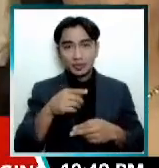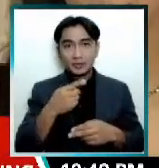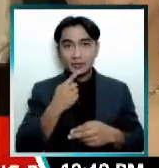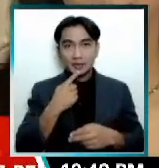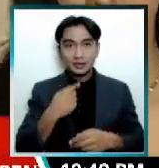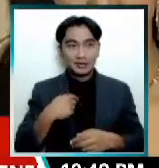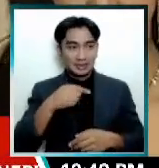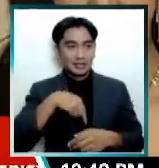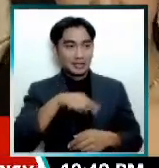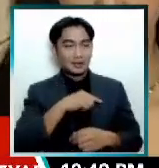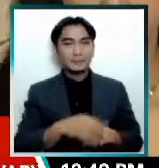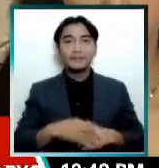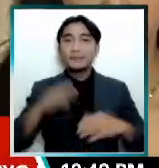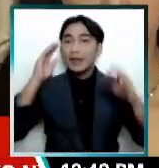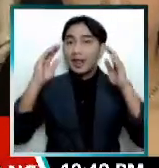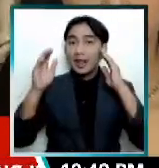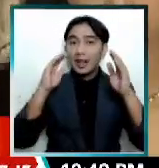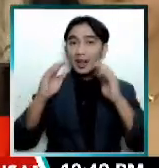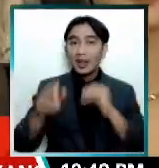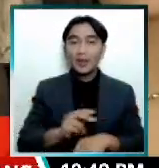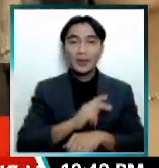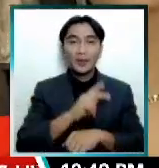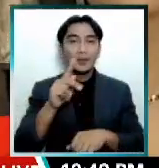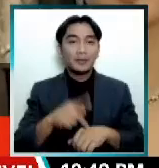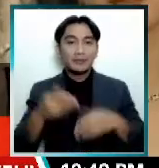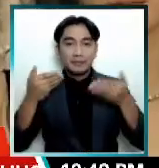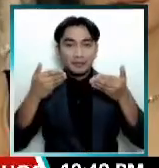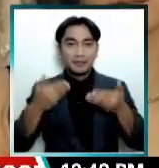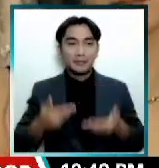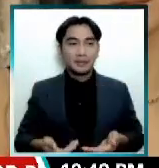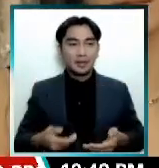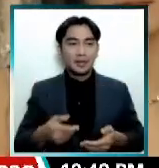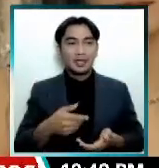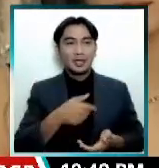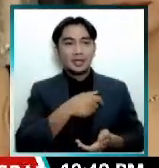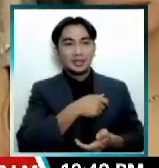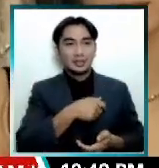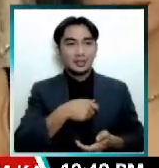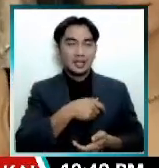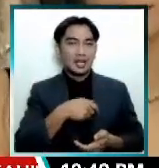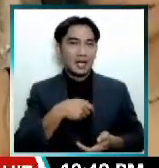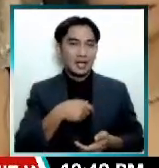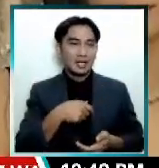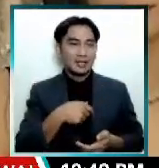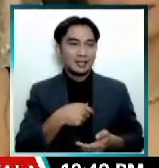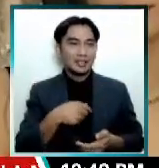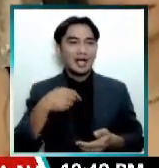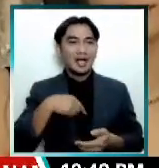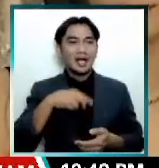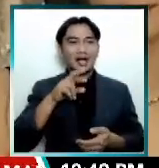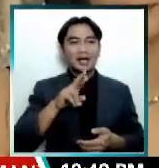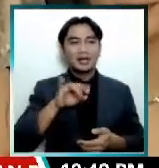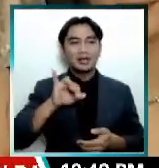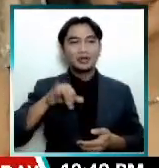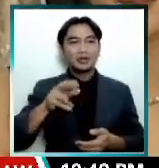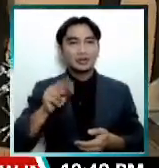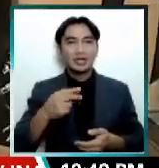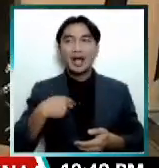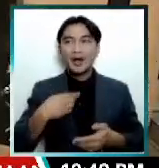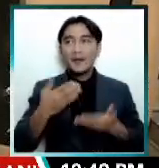Hello, Philippine. Ako ay si Ryujin. Masaya. Ako makita